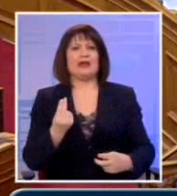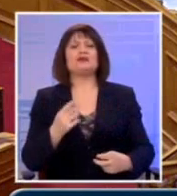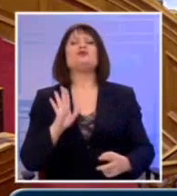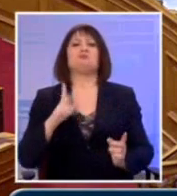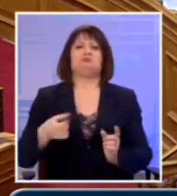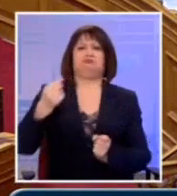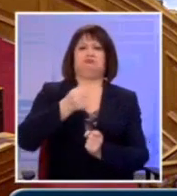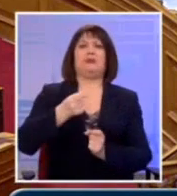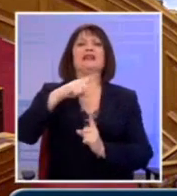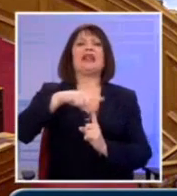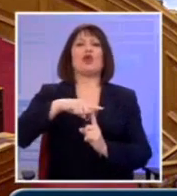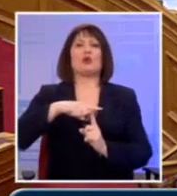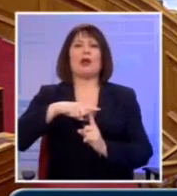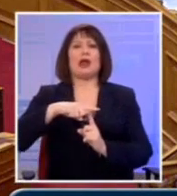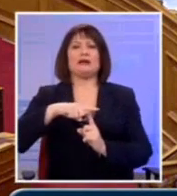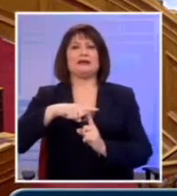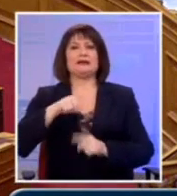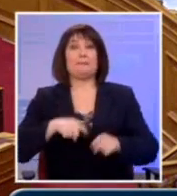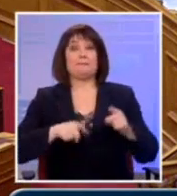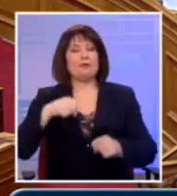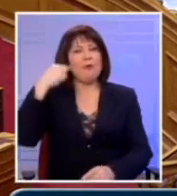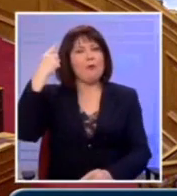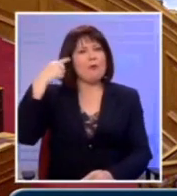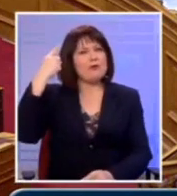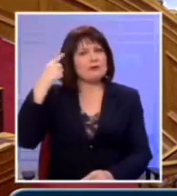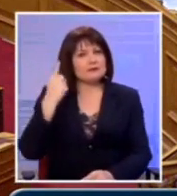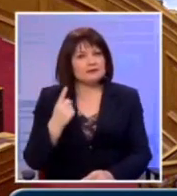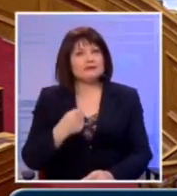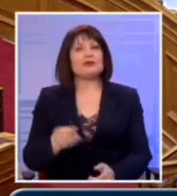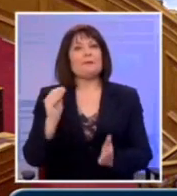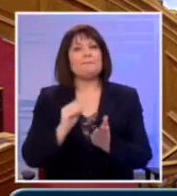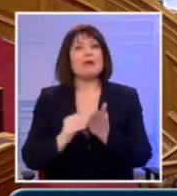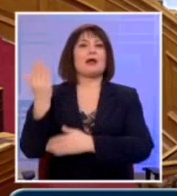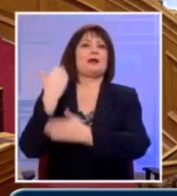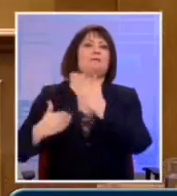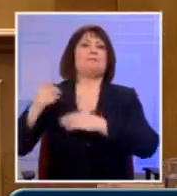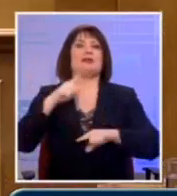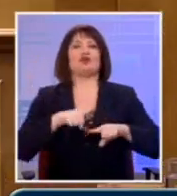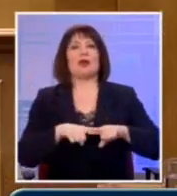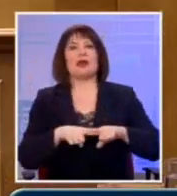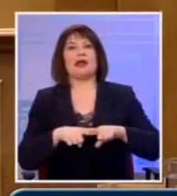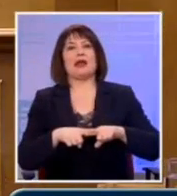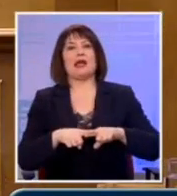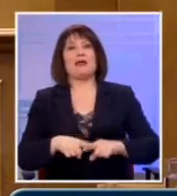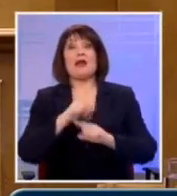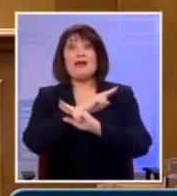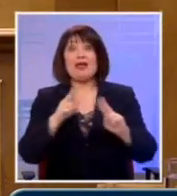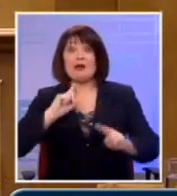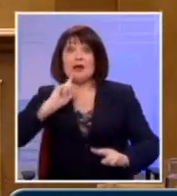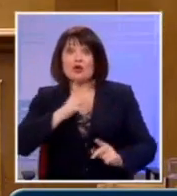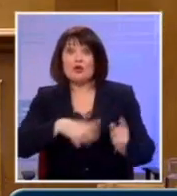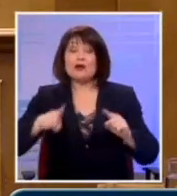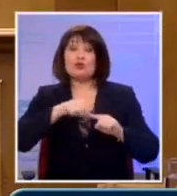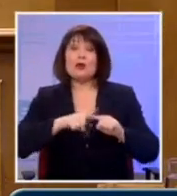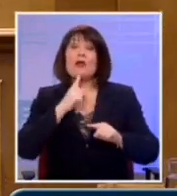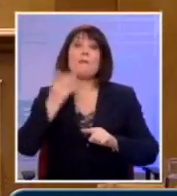τεχνοκράτες, αν κάποιοι ονειρεύονται να ξαναγυρίσει η Ελλάδα παρά τη σαφή λαϊκή εντολή στην